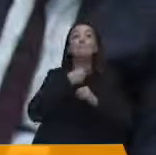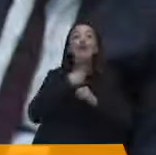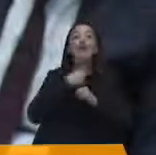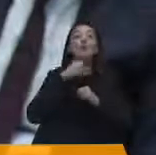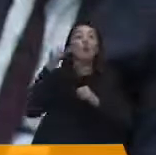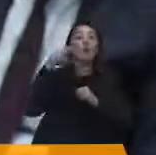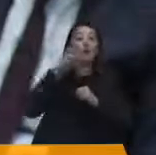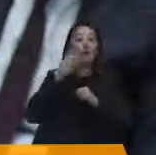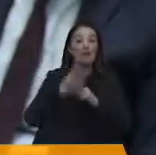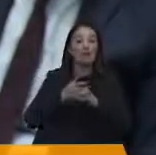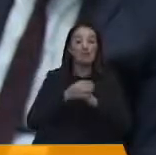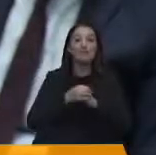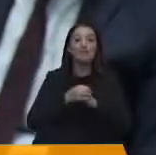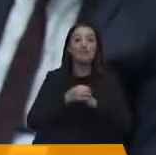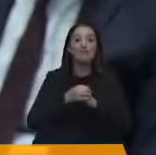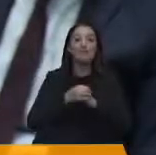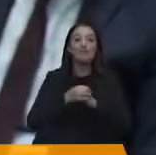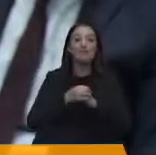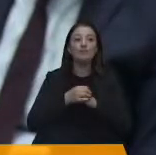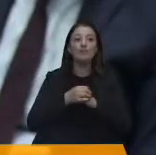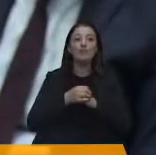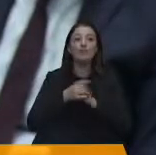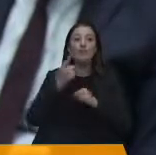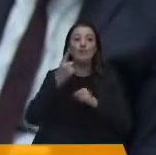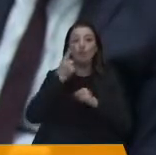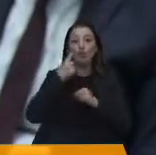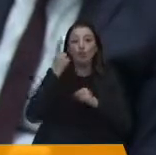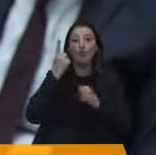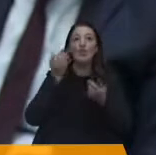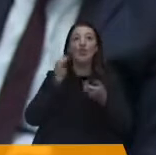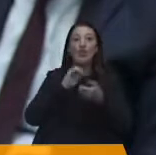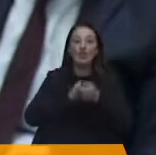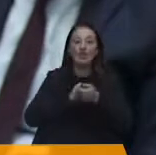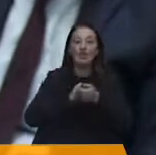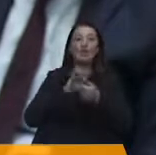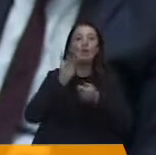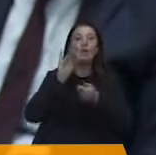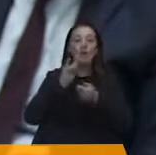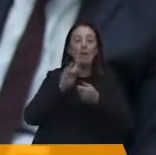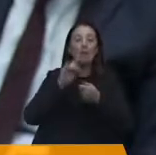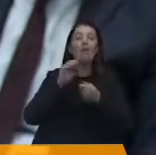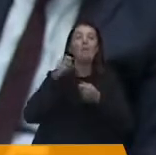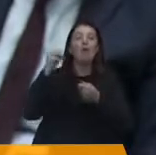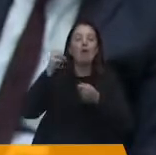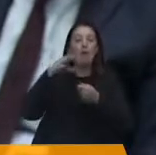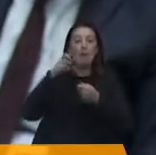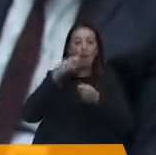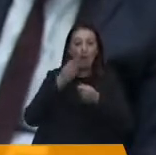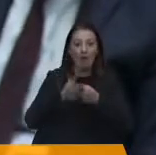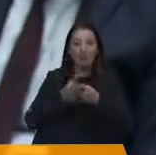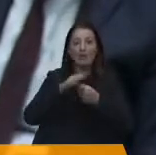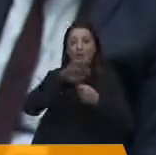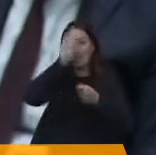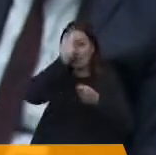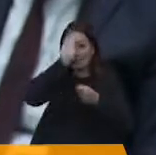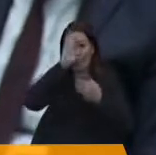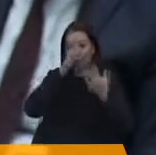Parti, Cumhur İttifakı, Milliyetçi Hareket Partisi AK Parti.